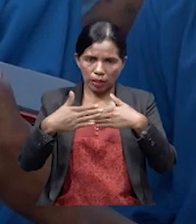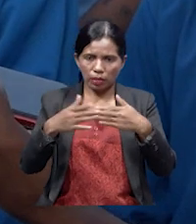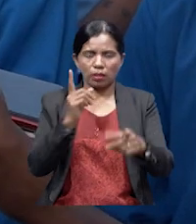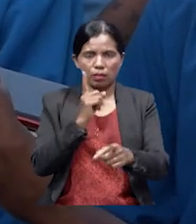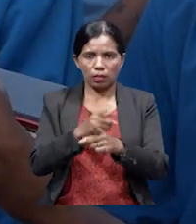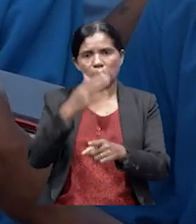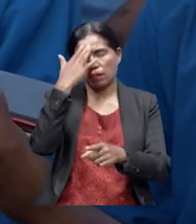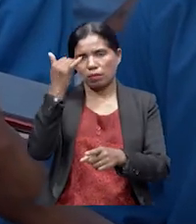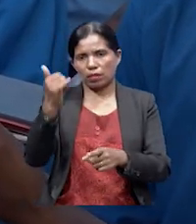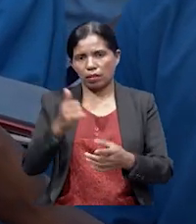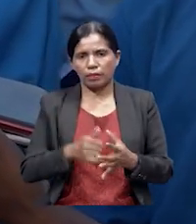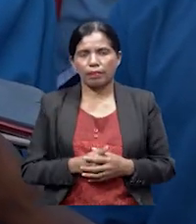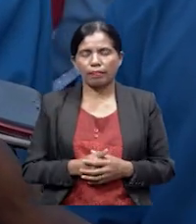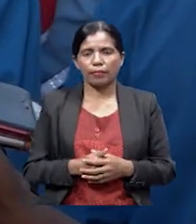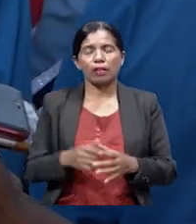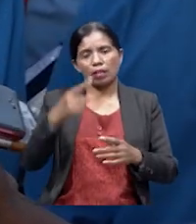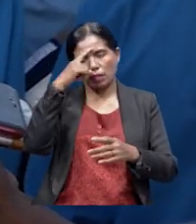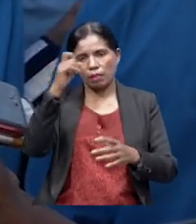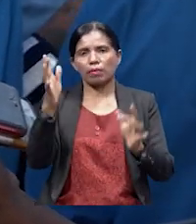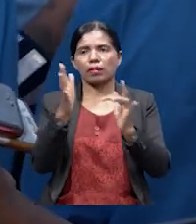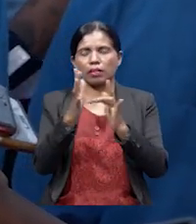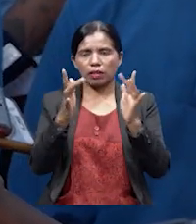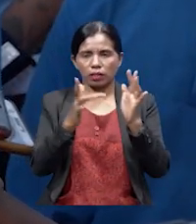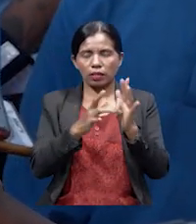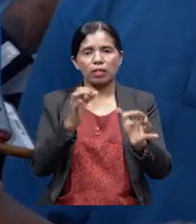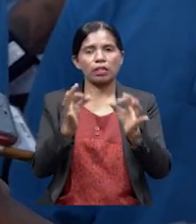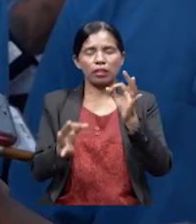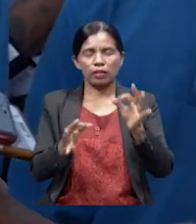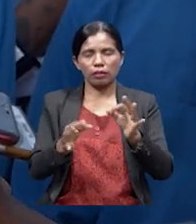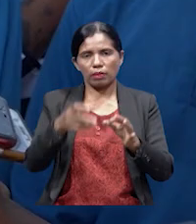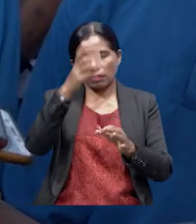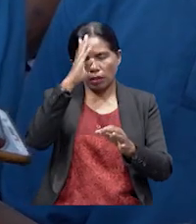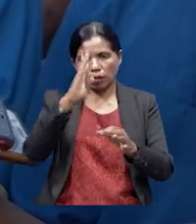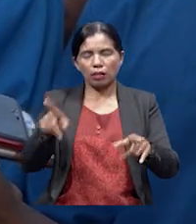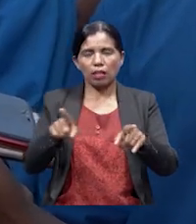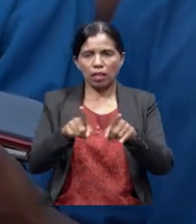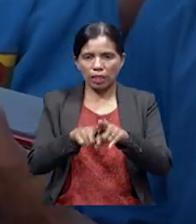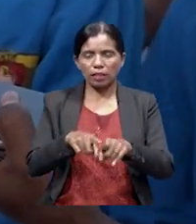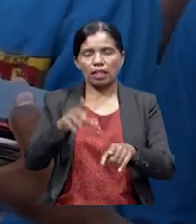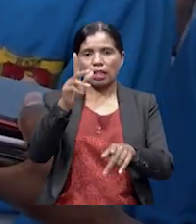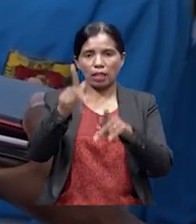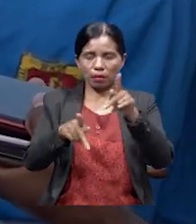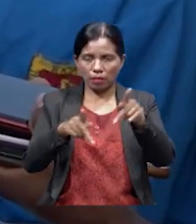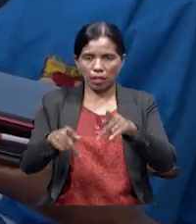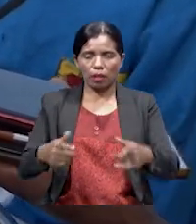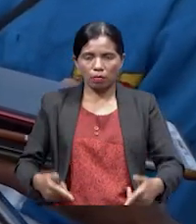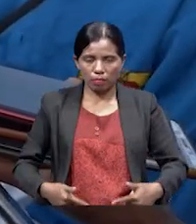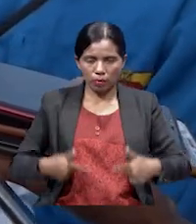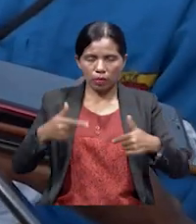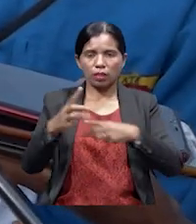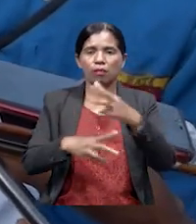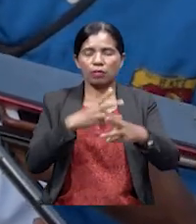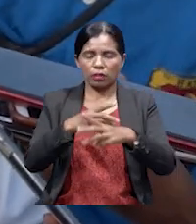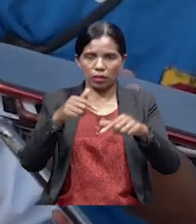tamba sa tamba Jesus mas que maroma que nehil sai emane haloan morisia mundo idane ya rai idane